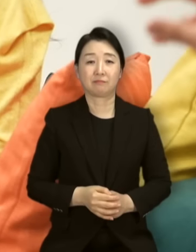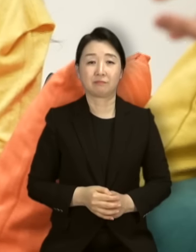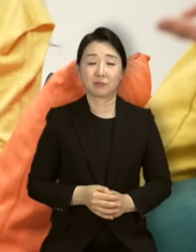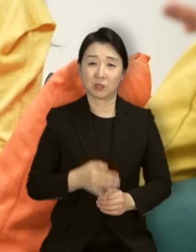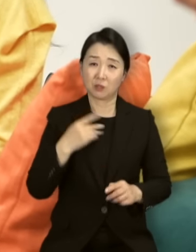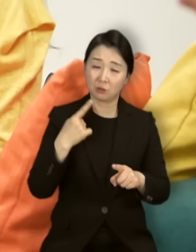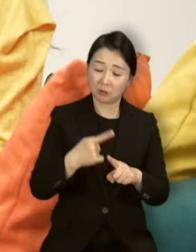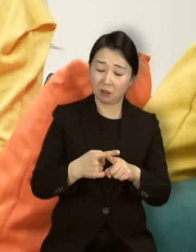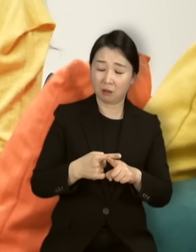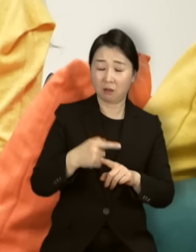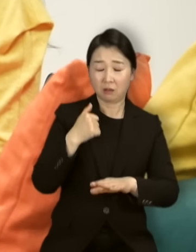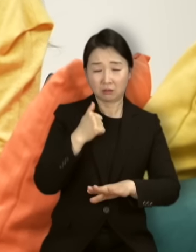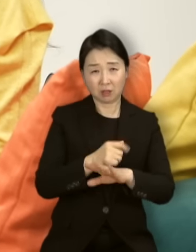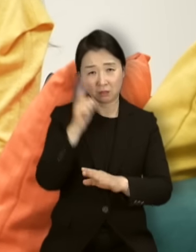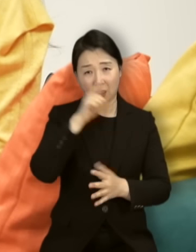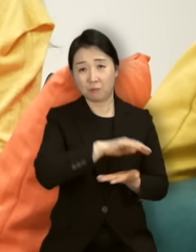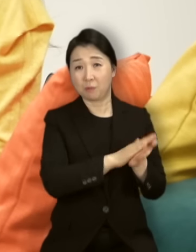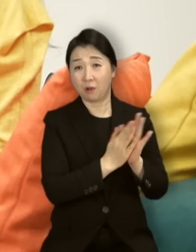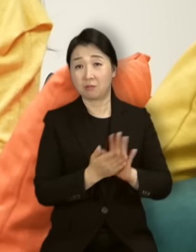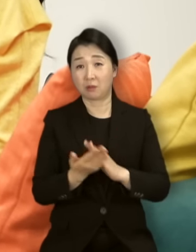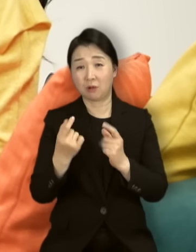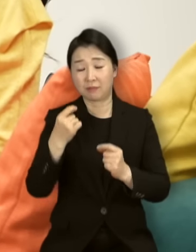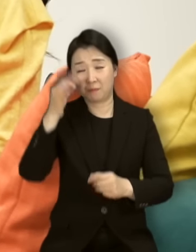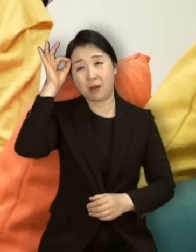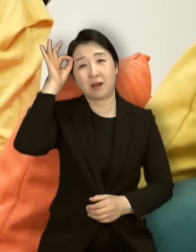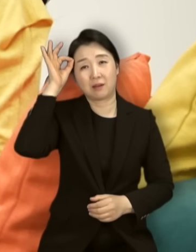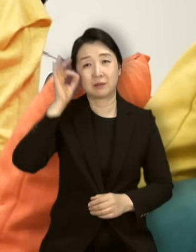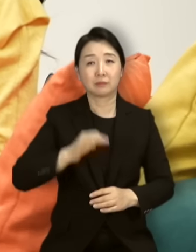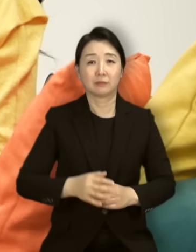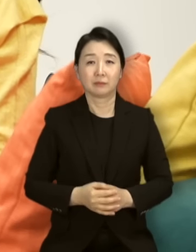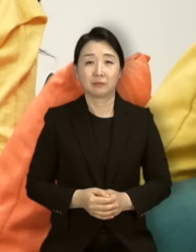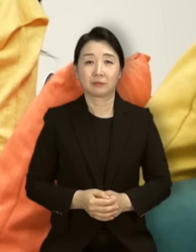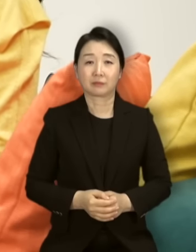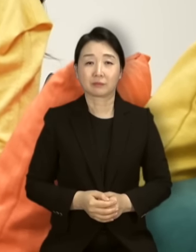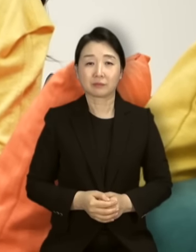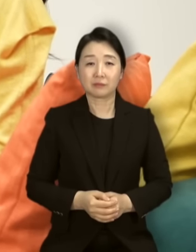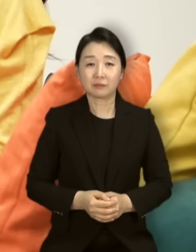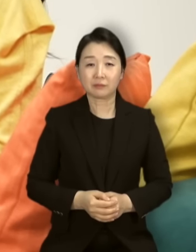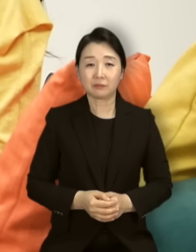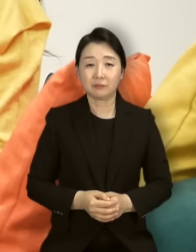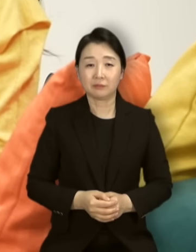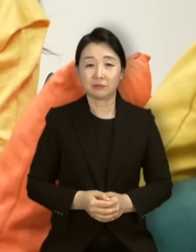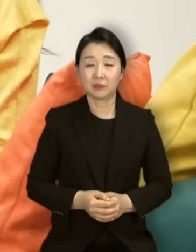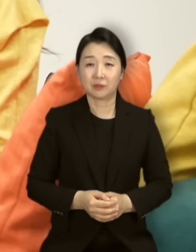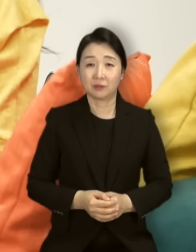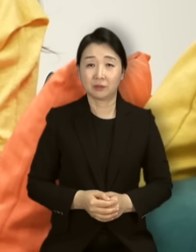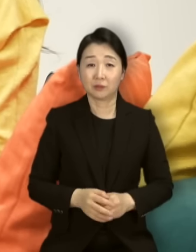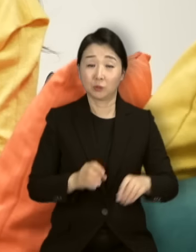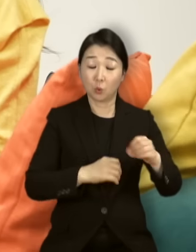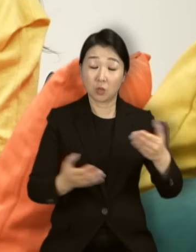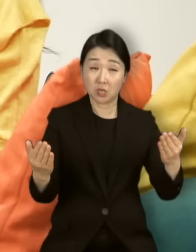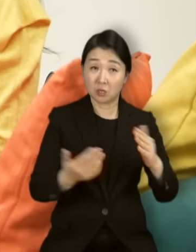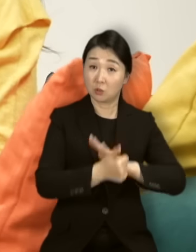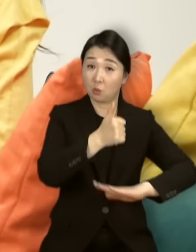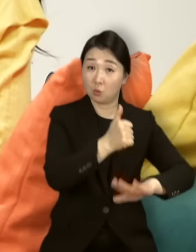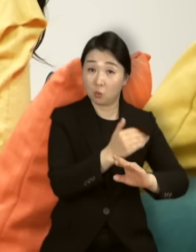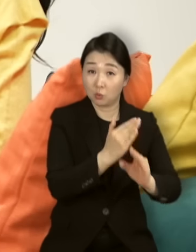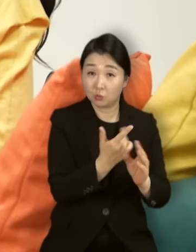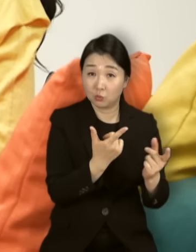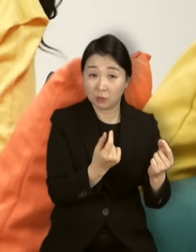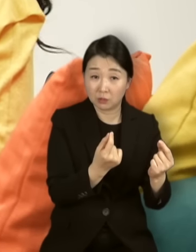일적으로는 성공을 하고 있는데 너무 외로움을 탄 거 같아요 제가 예 그래서 아 이렇게 살면 안